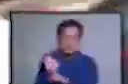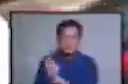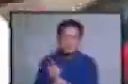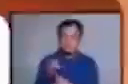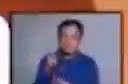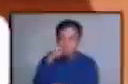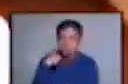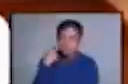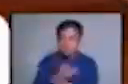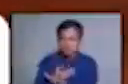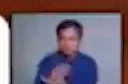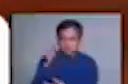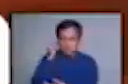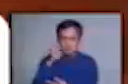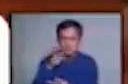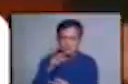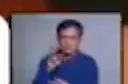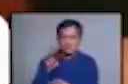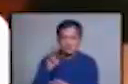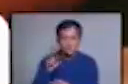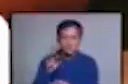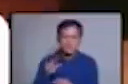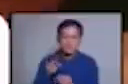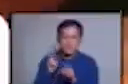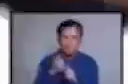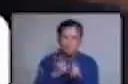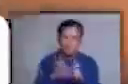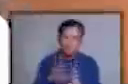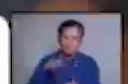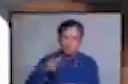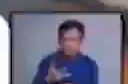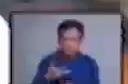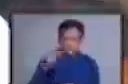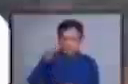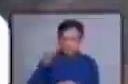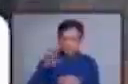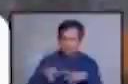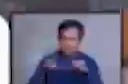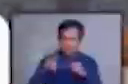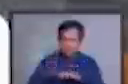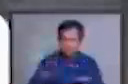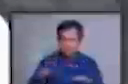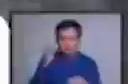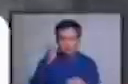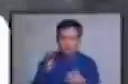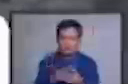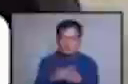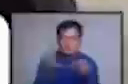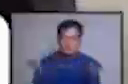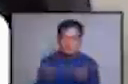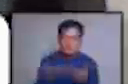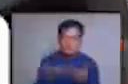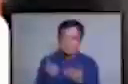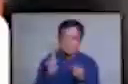aktres ang mukha ni baby Noah sa kanyang social media followers. Pangatlo na si Noah sa mga adopted children ni Claudine. Una siyang pinakilala